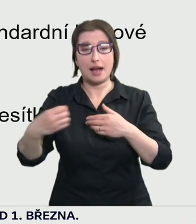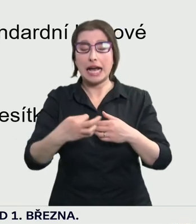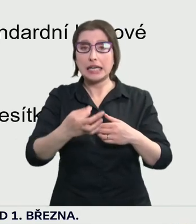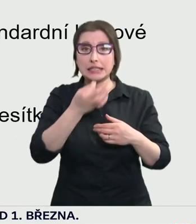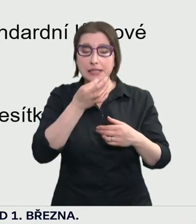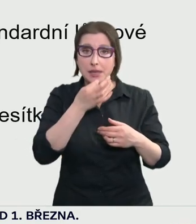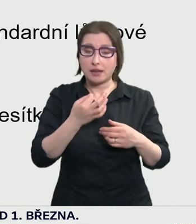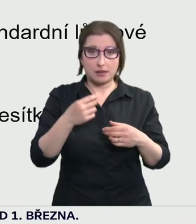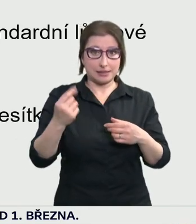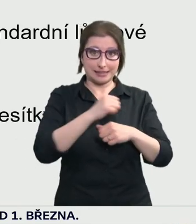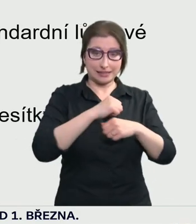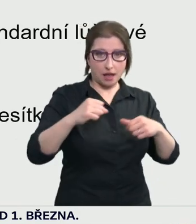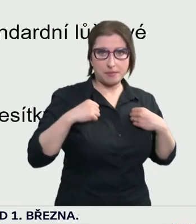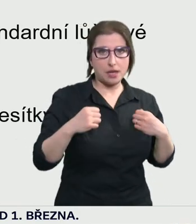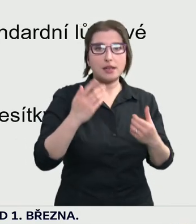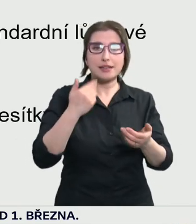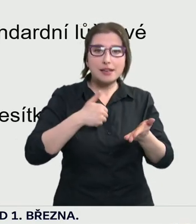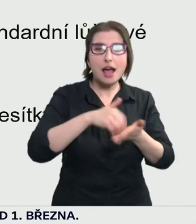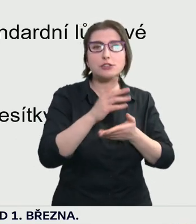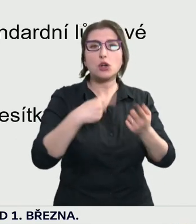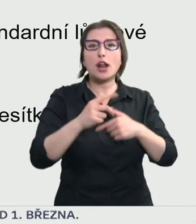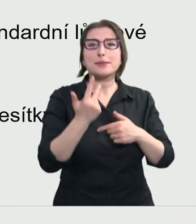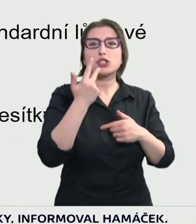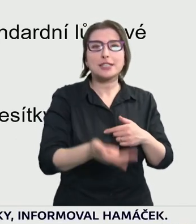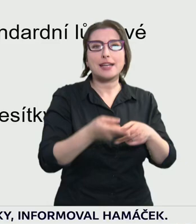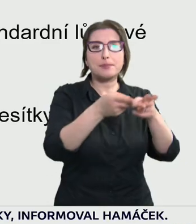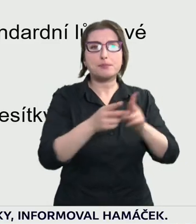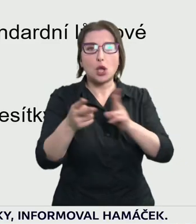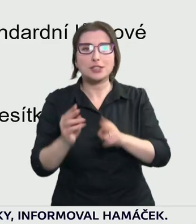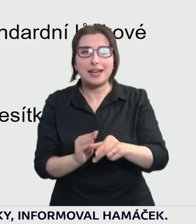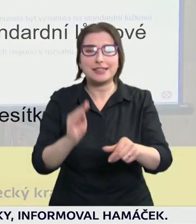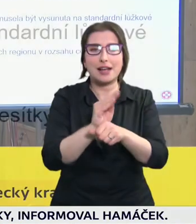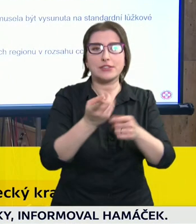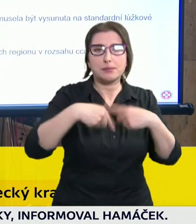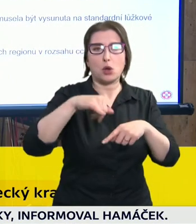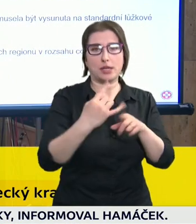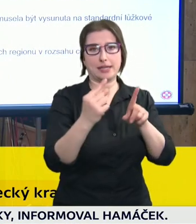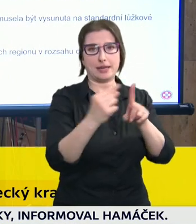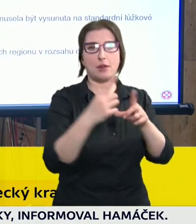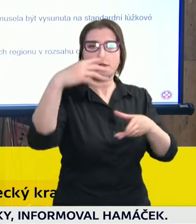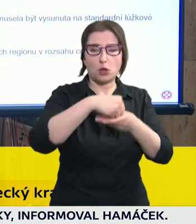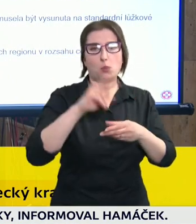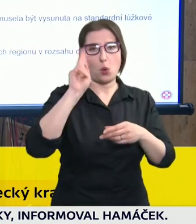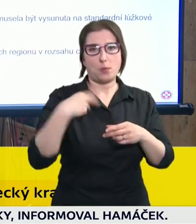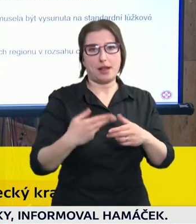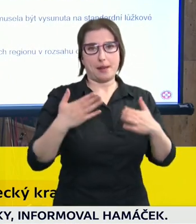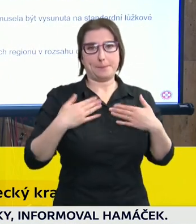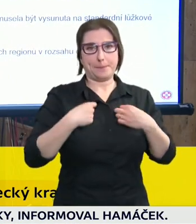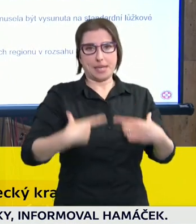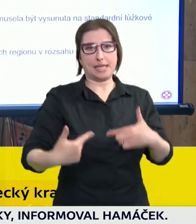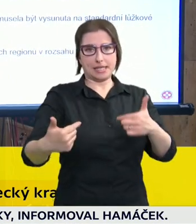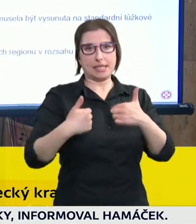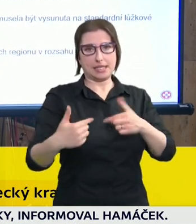schopni zvládnout sami, mít dalších 30 lůžek intenzivní péče s umělou plicní ventilací a to samozřejmě nejsme schopni